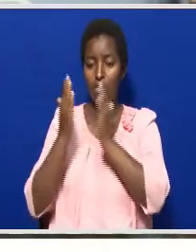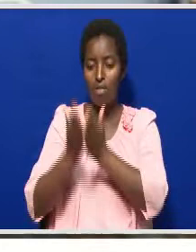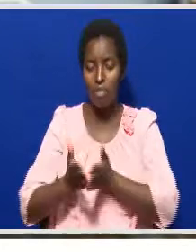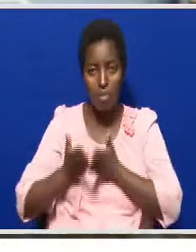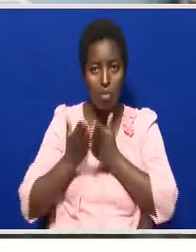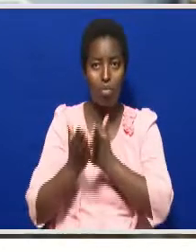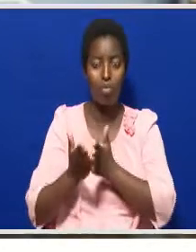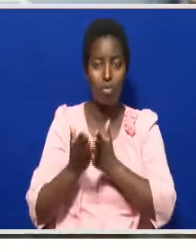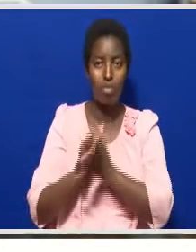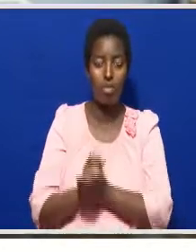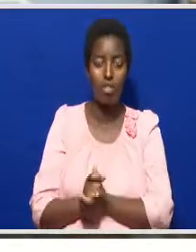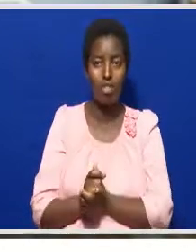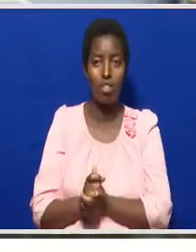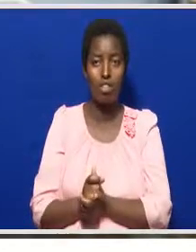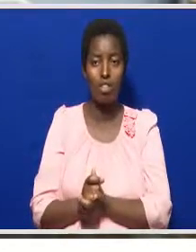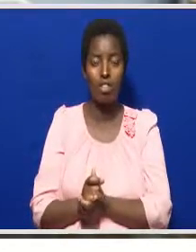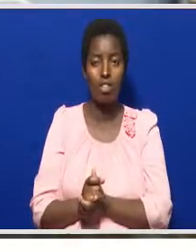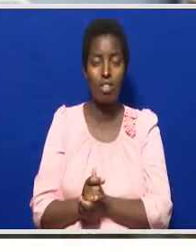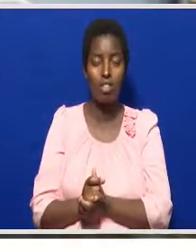ya speedboat yao